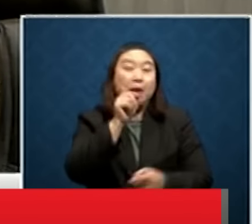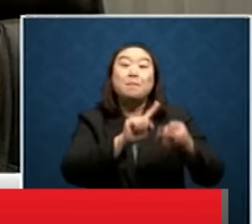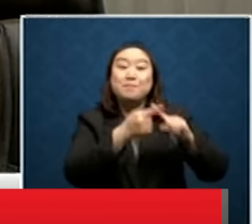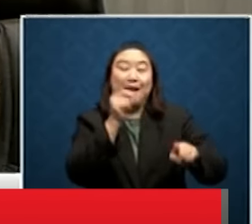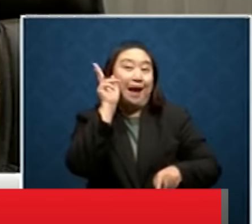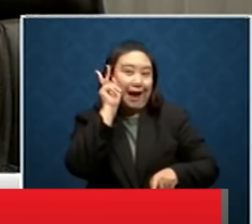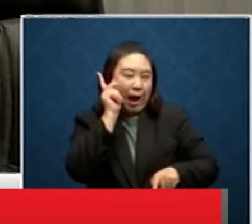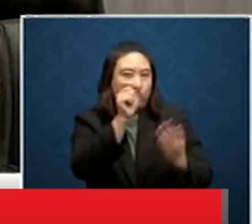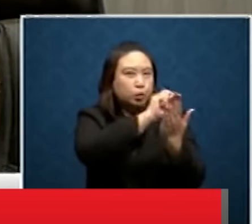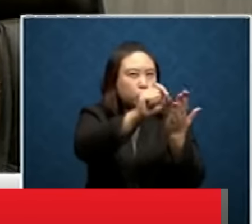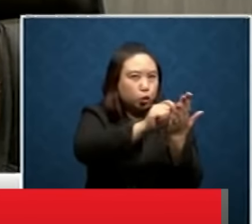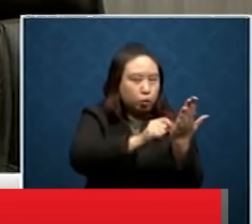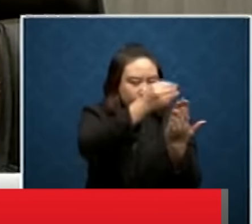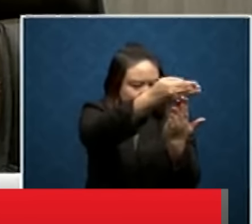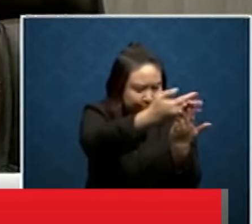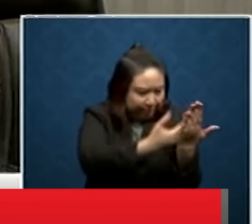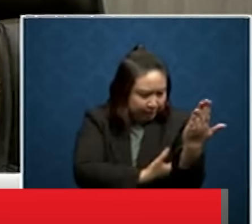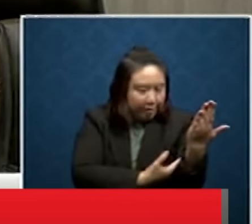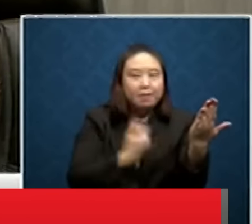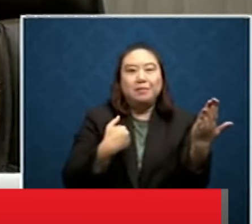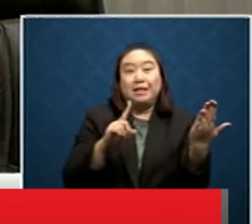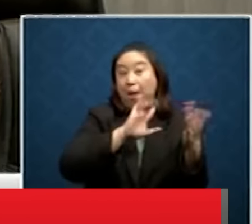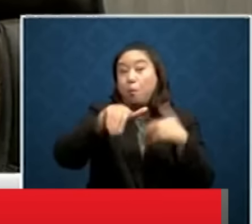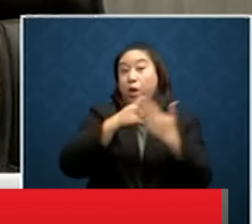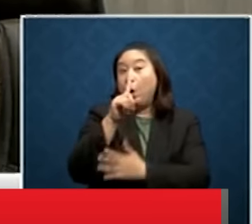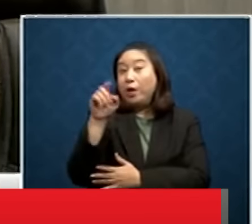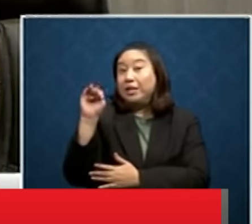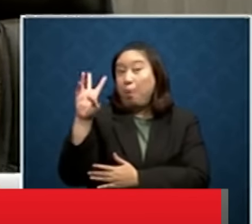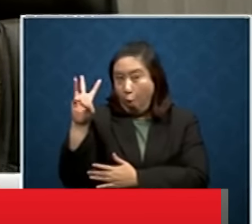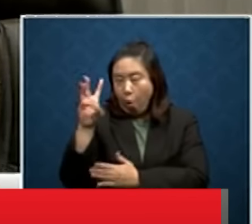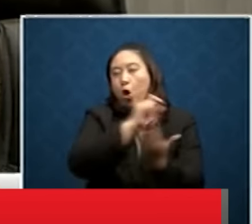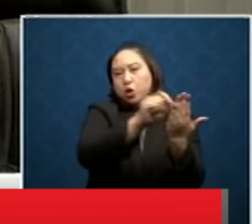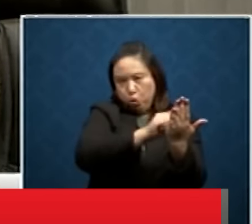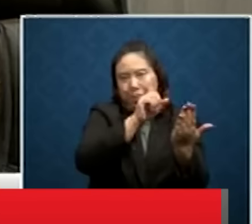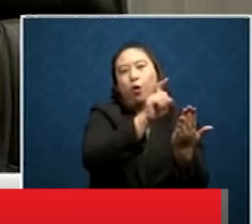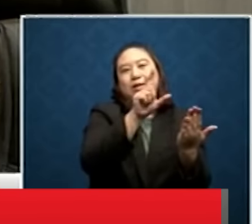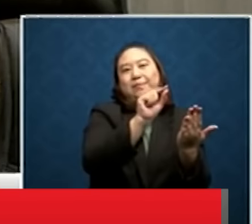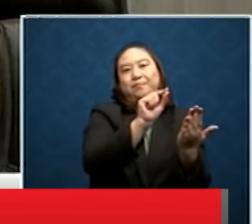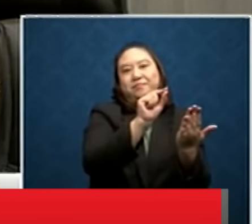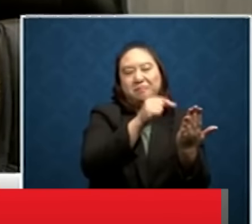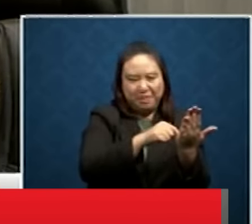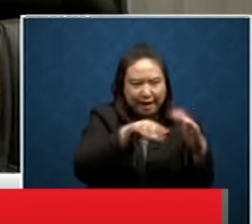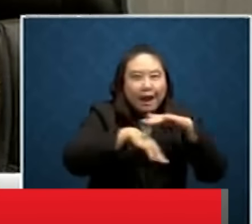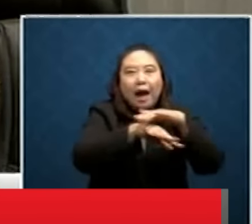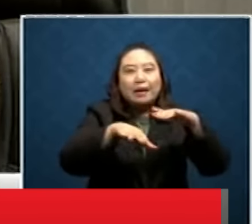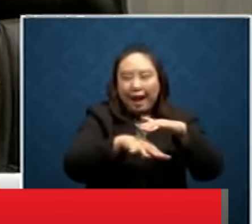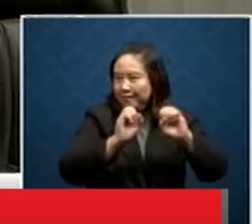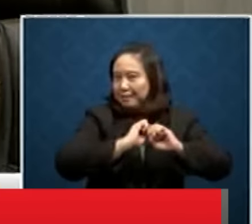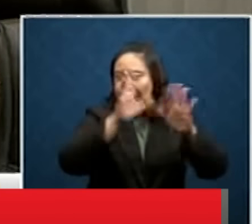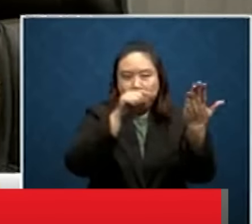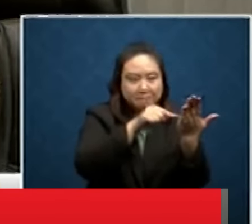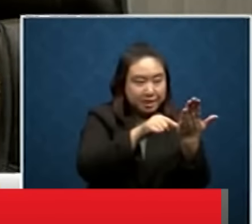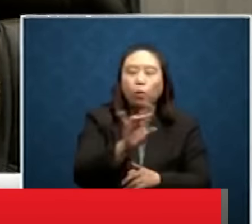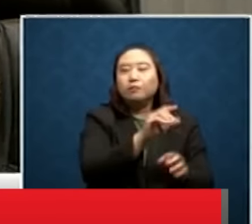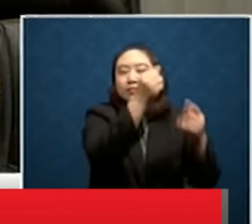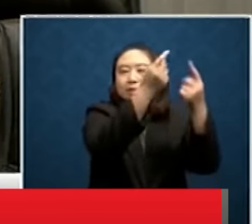120ชื่อจาก 146ชื่อพบว่ามีหลักฐานของการจัดคะแนนบล็อกเป็นกลุ่ม 2